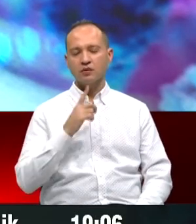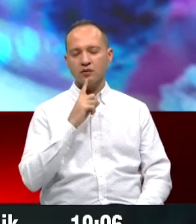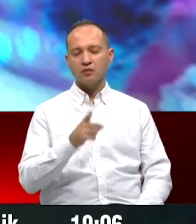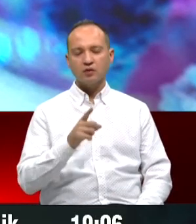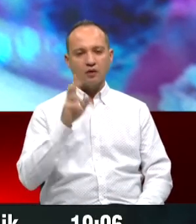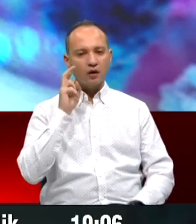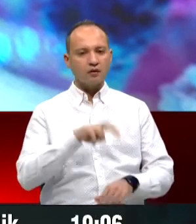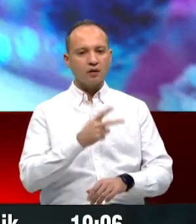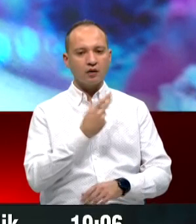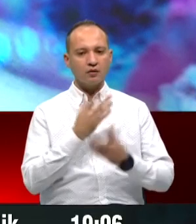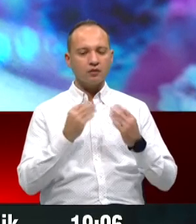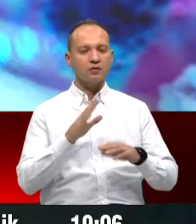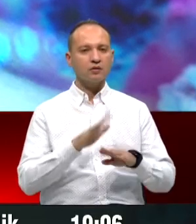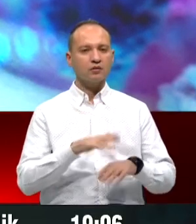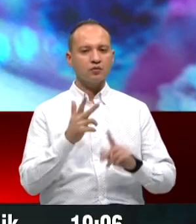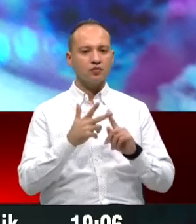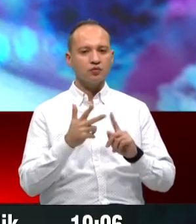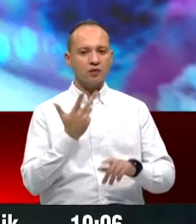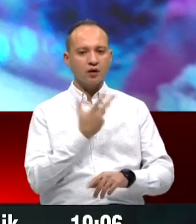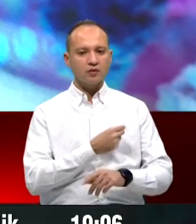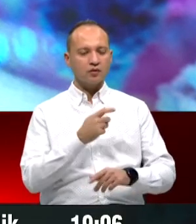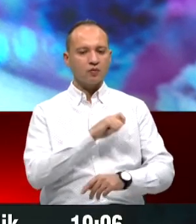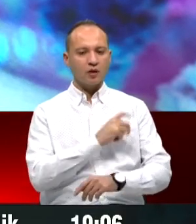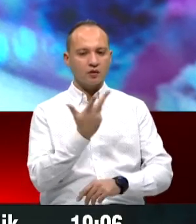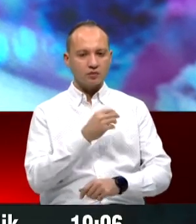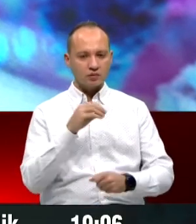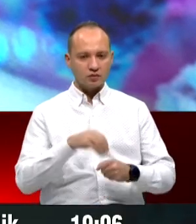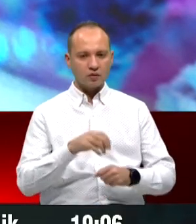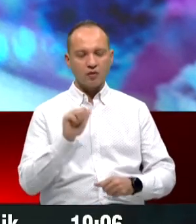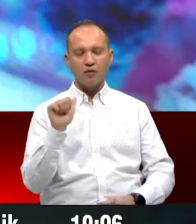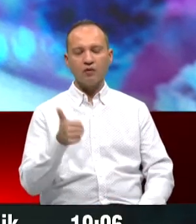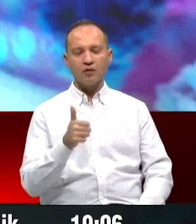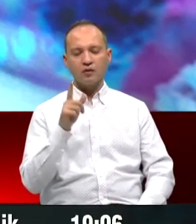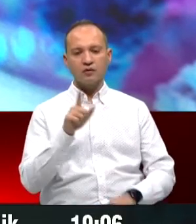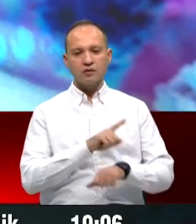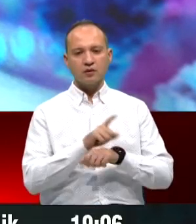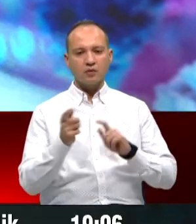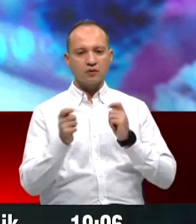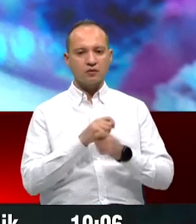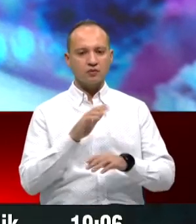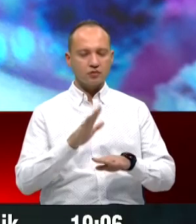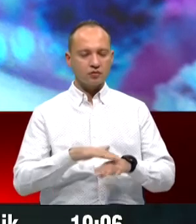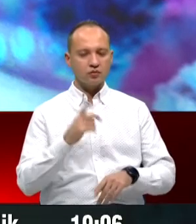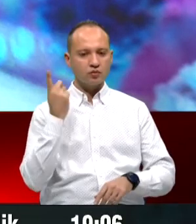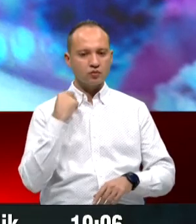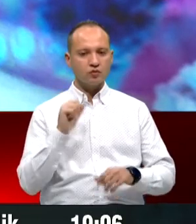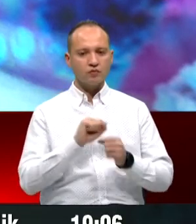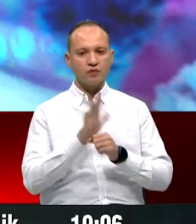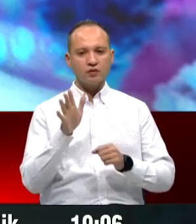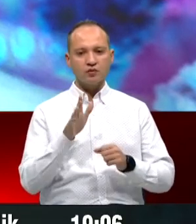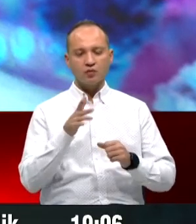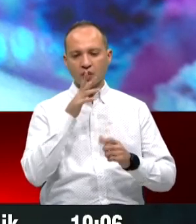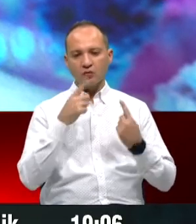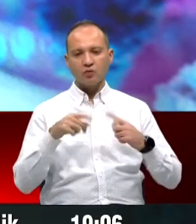demiştik. Hatırlatma dozu olarak uygulanan 3. doz BioNTech'lerle ilgili önemli bir zaman değişikliği yapıldı. Dünkü Korona Bilim